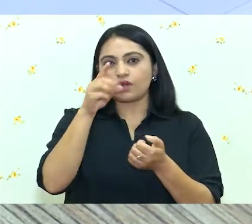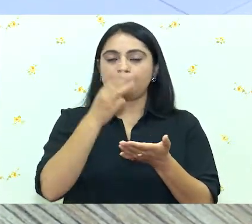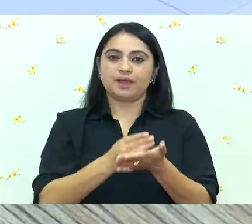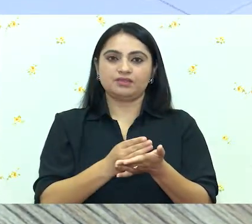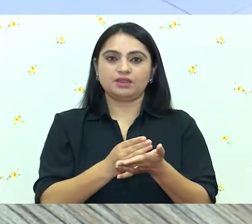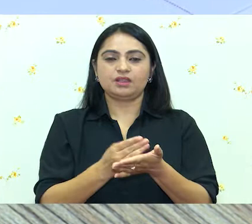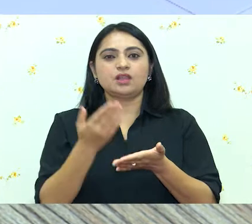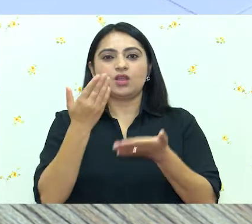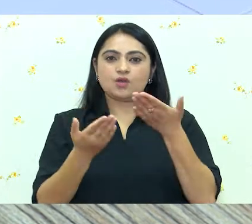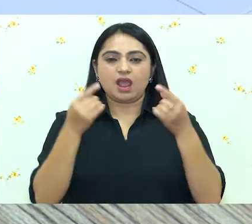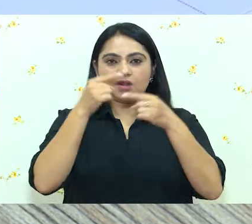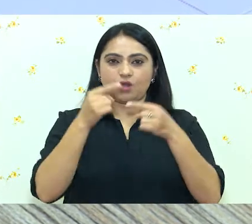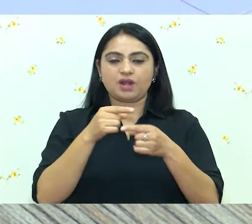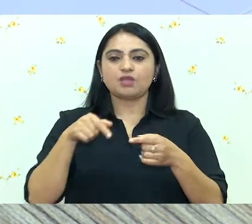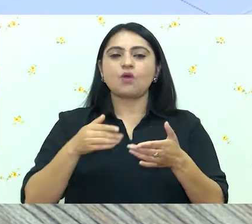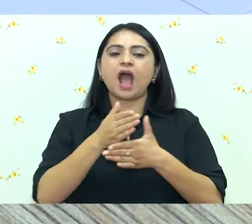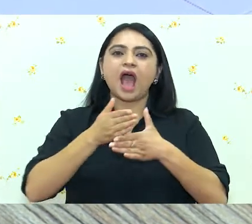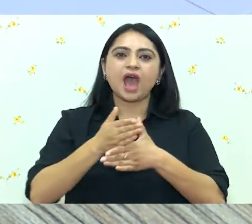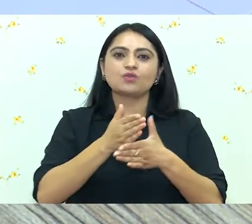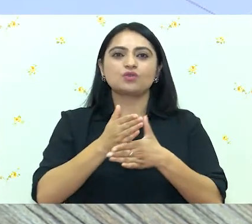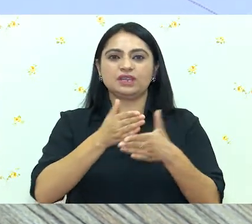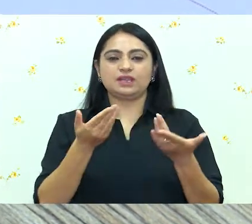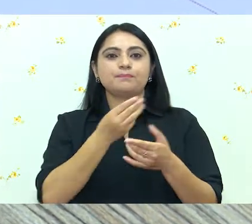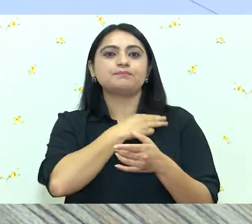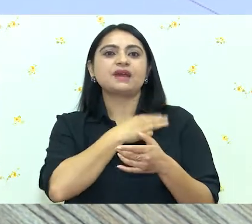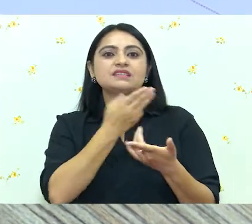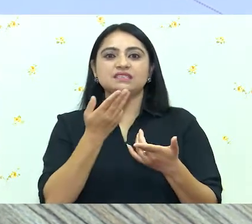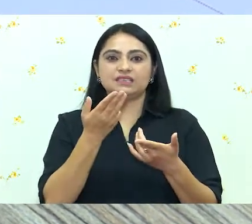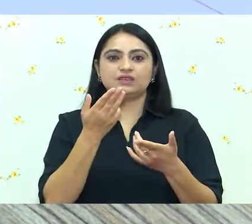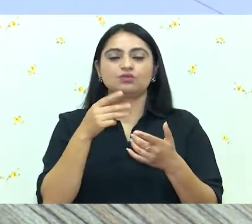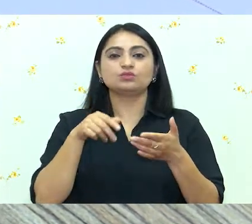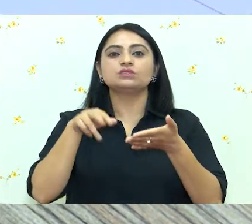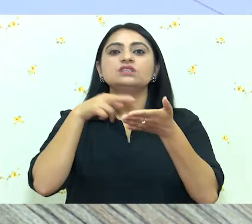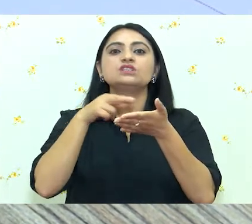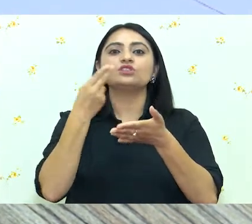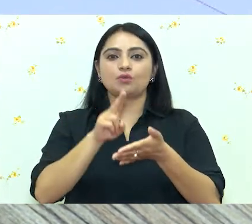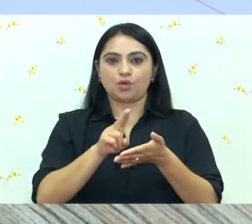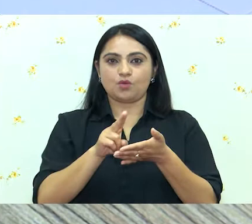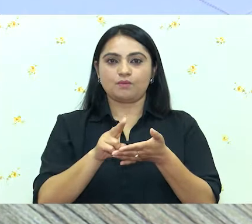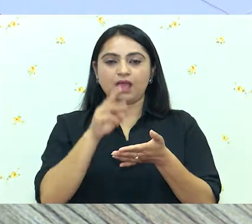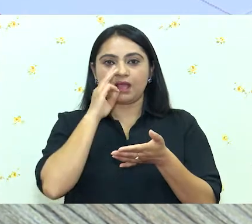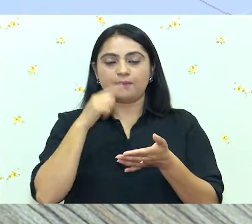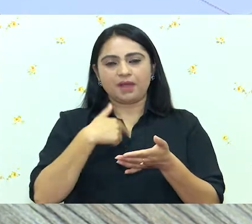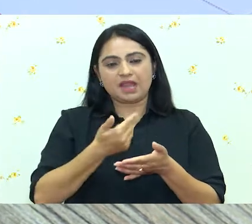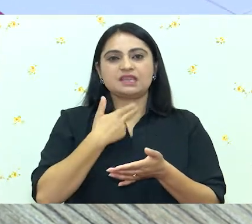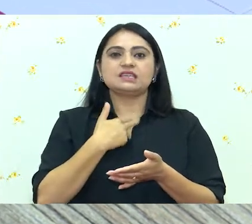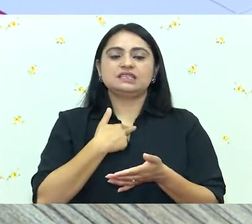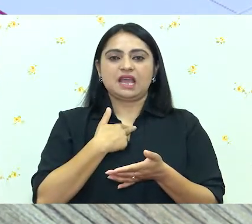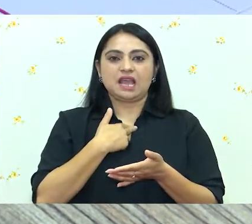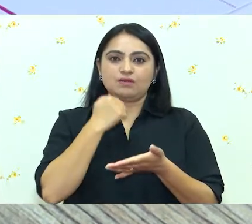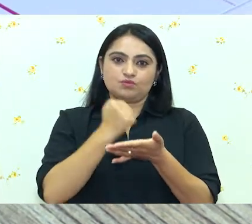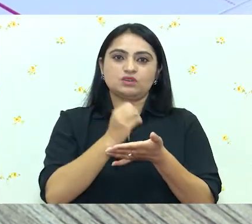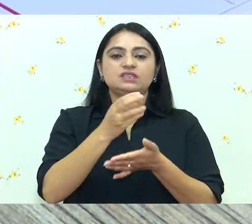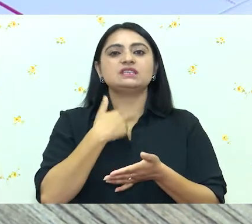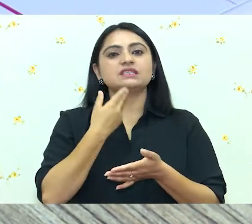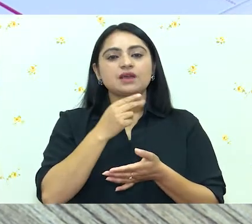अन्त मानौँ यो आरोले काट्दै गरेको मानिसको यो निर्वाचन चिन्हमा मलाई यदि मत दिनु मन लाग्यो भने